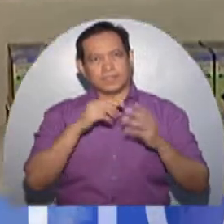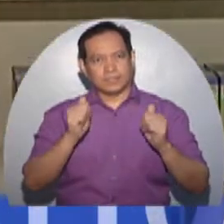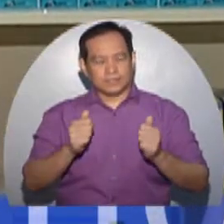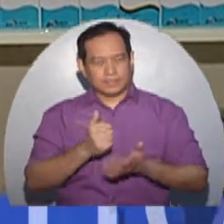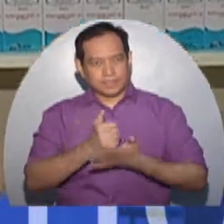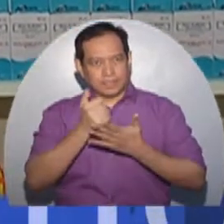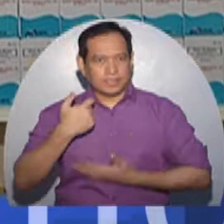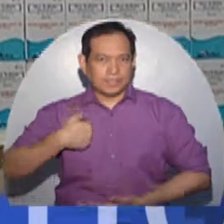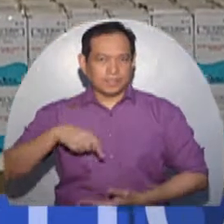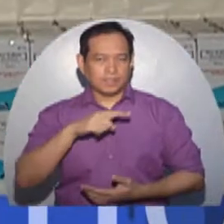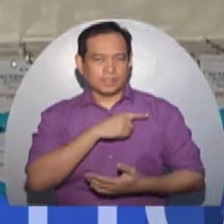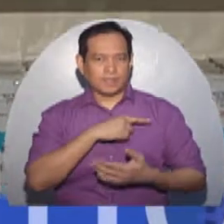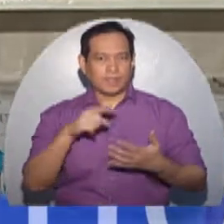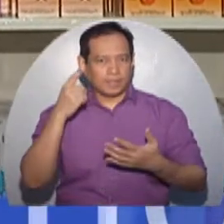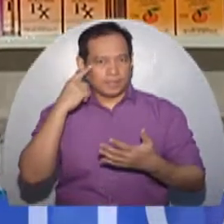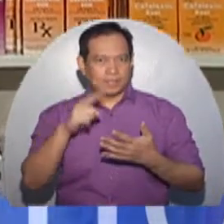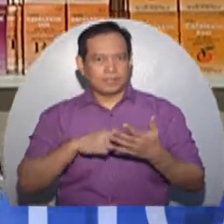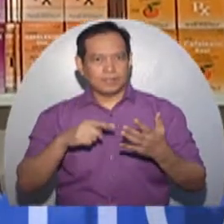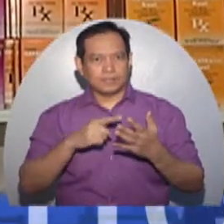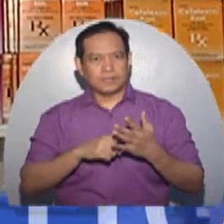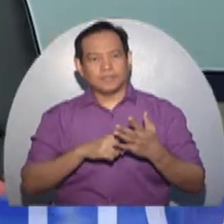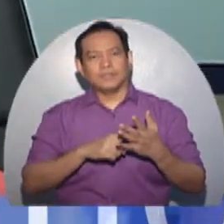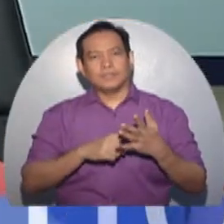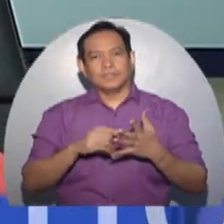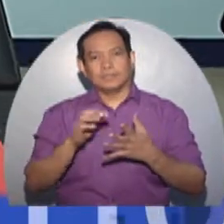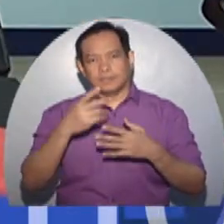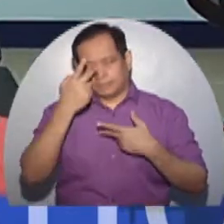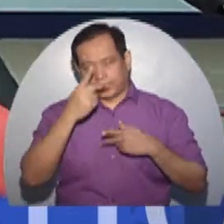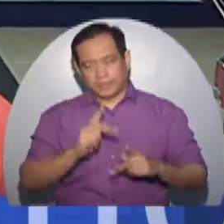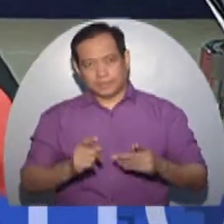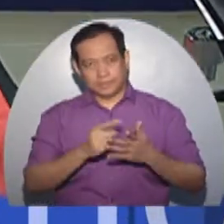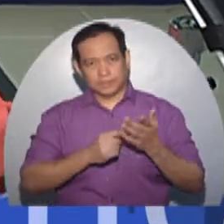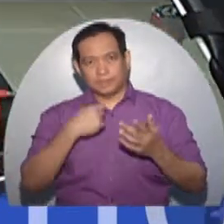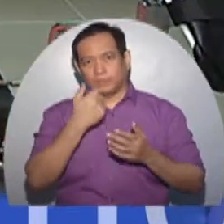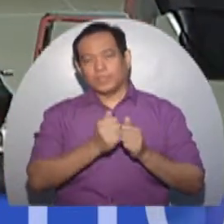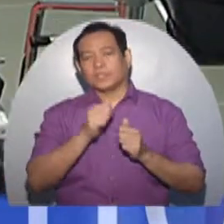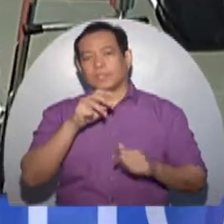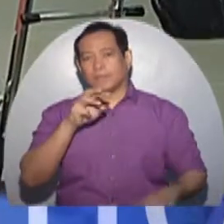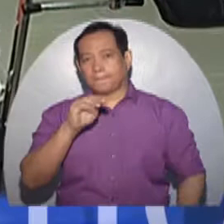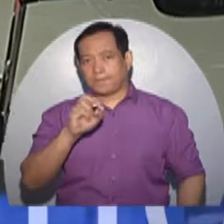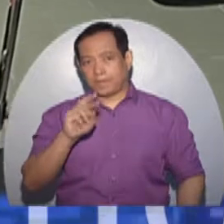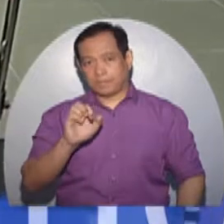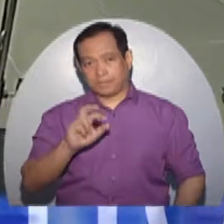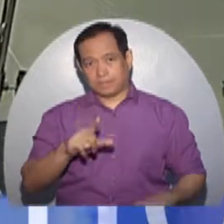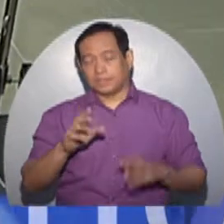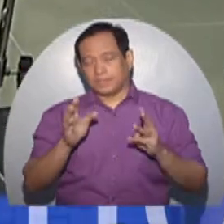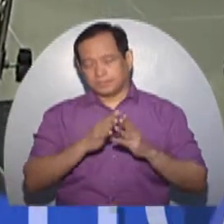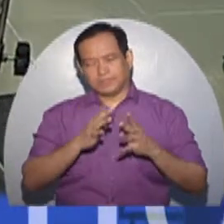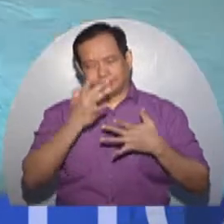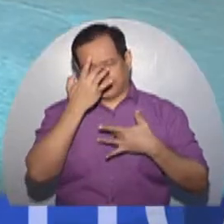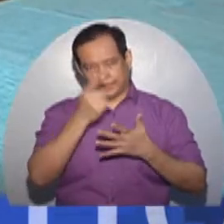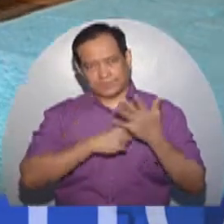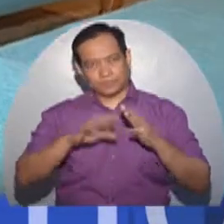syempre makakatulong po tayo sa pag-decongest ng mga hospitals ng mga pasyente with minor illnesses na lang and